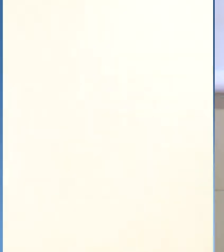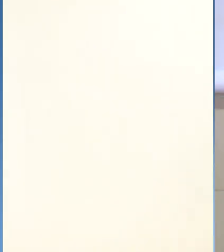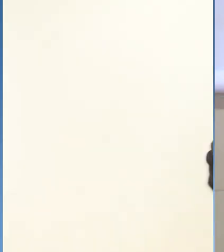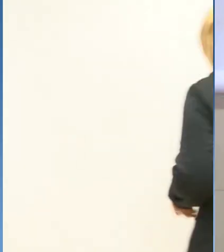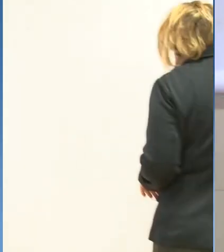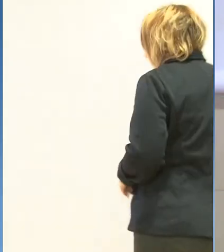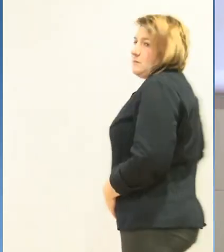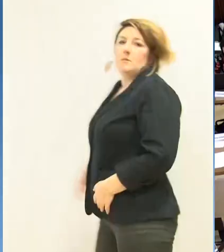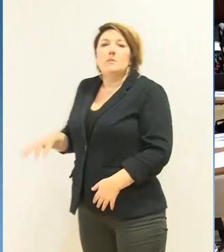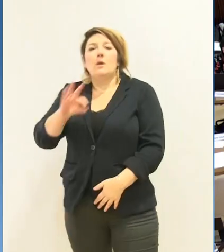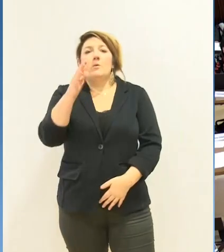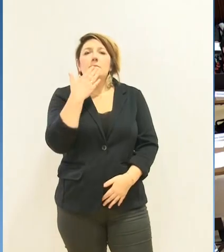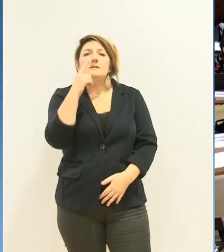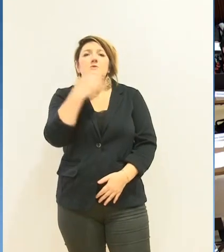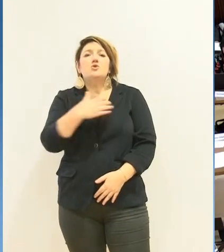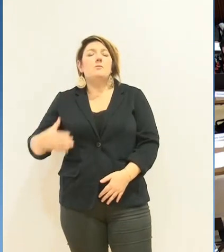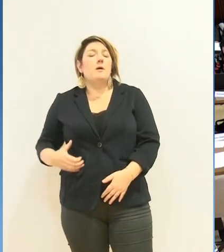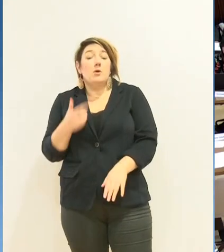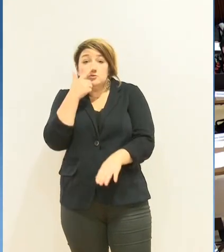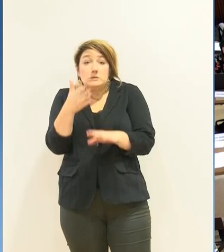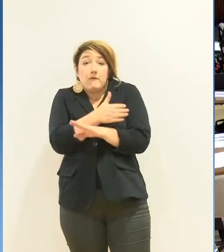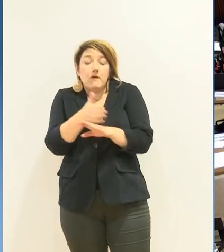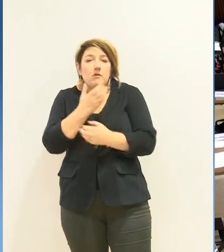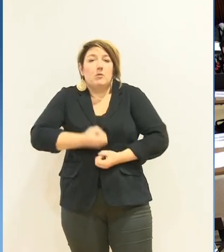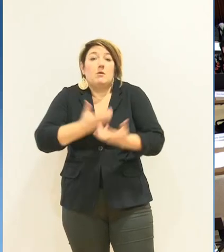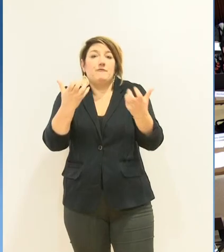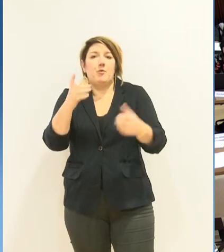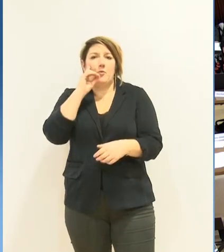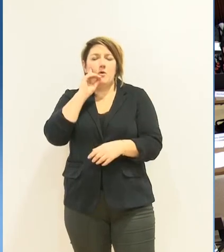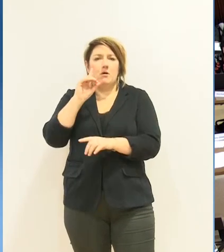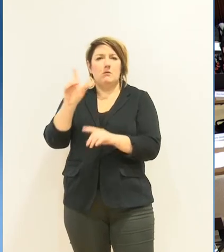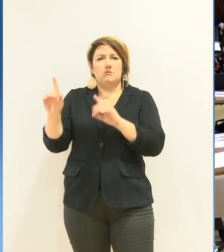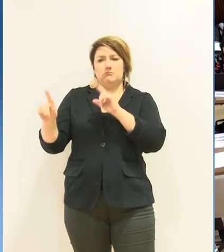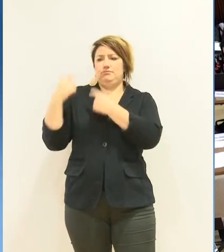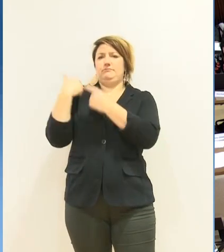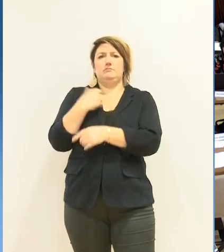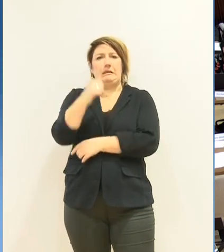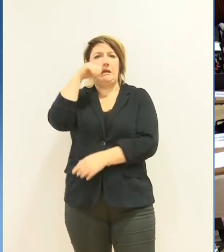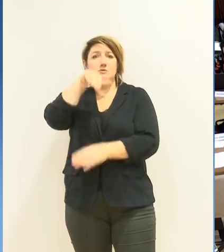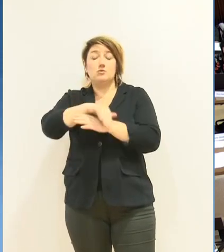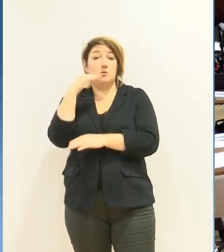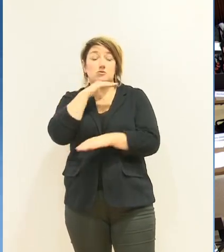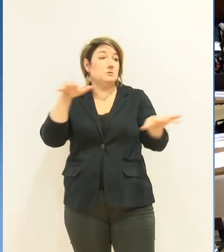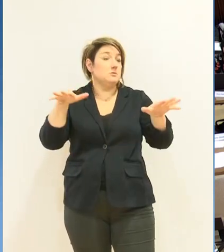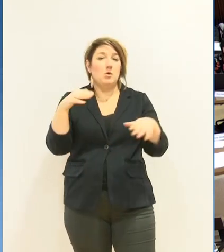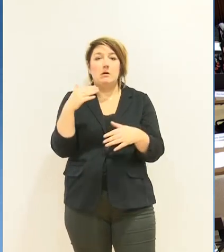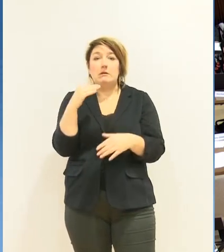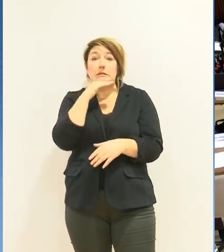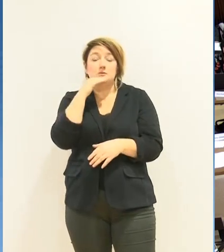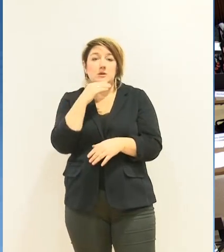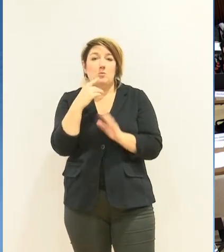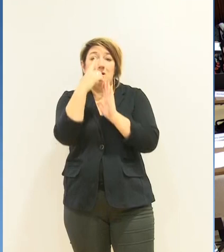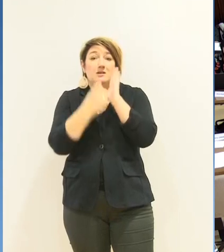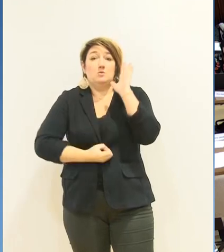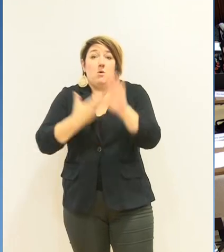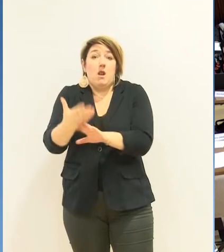juste avant parce que nous avons été interpellés par un communiqué reçu d'urgence si hier soir donc je suis désolé je voulais en parler avant les questions arabes